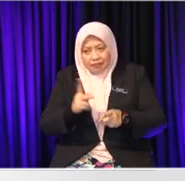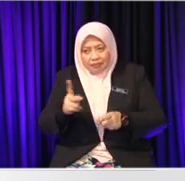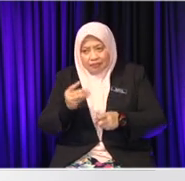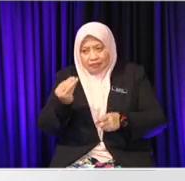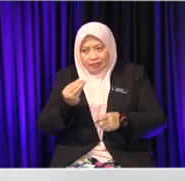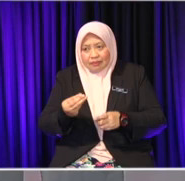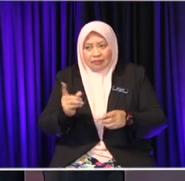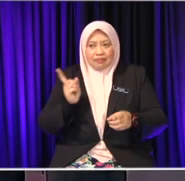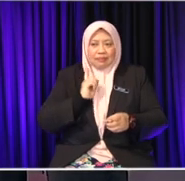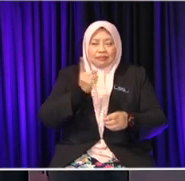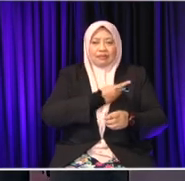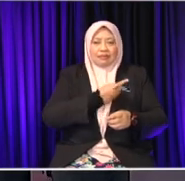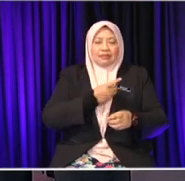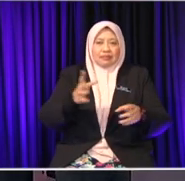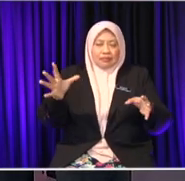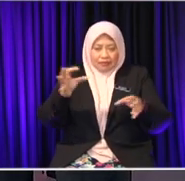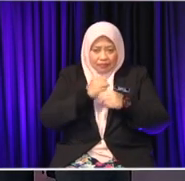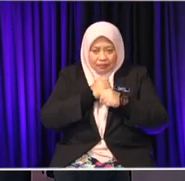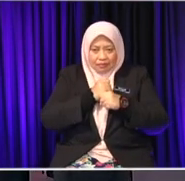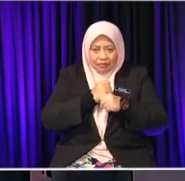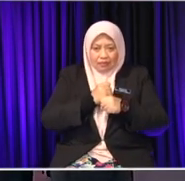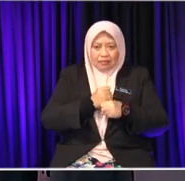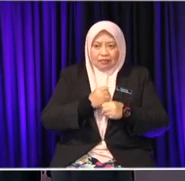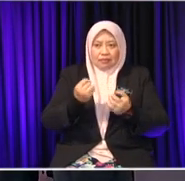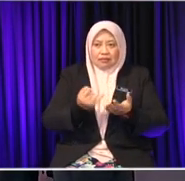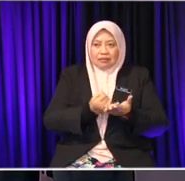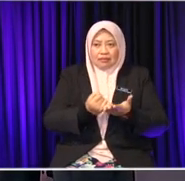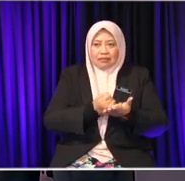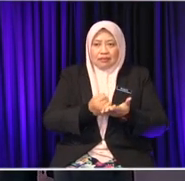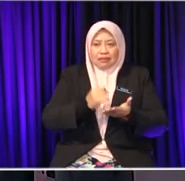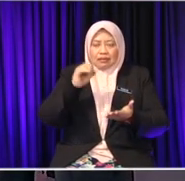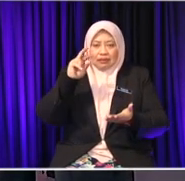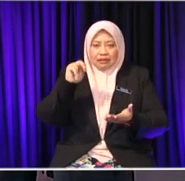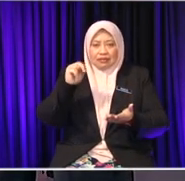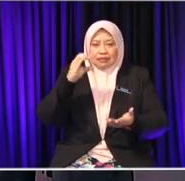kita hanya layak dapat McD yaitu no claim